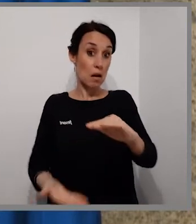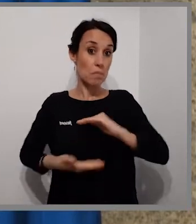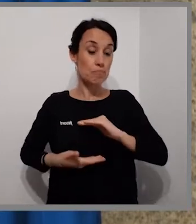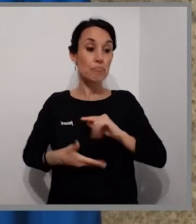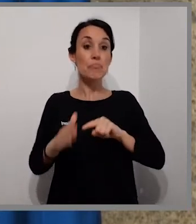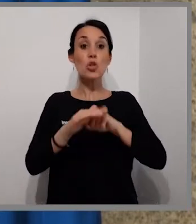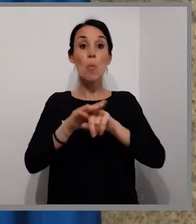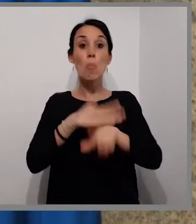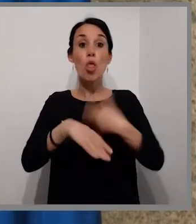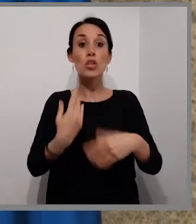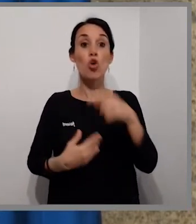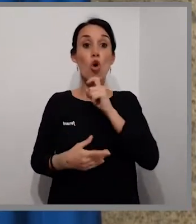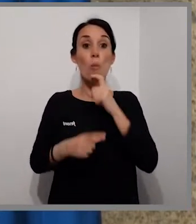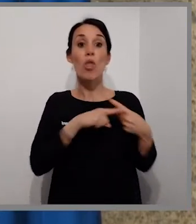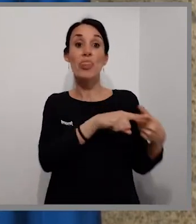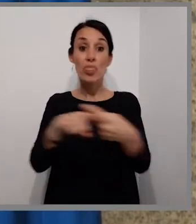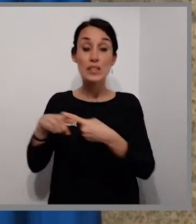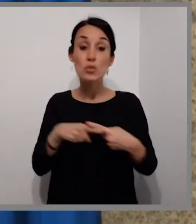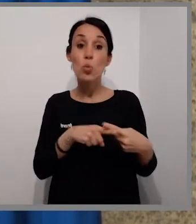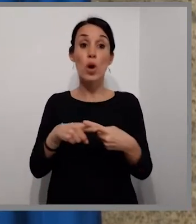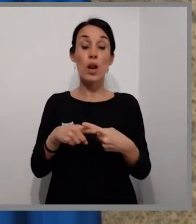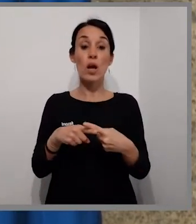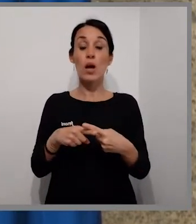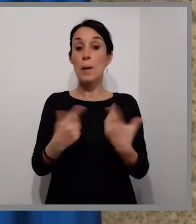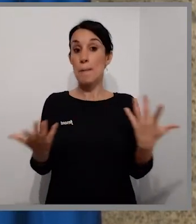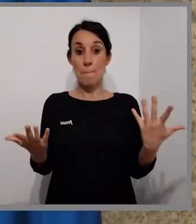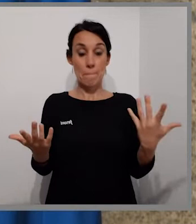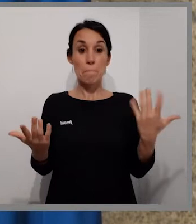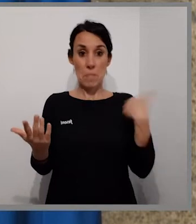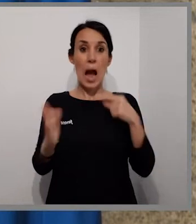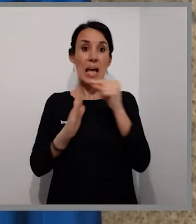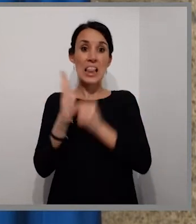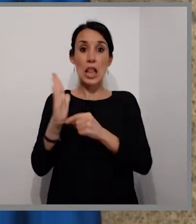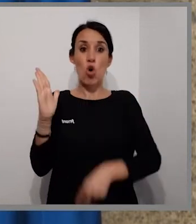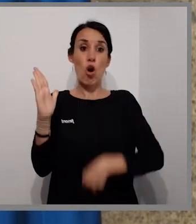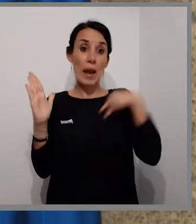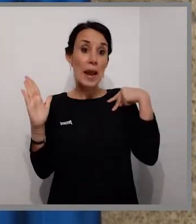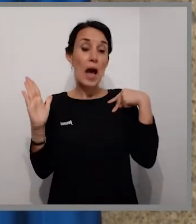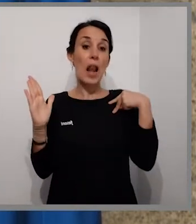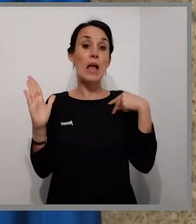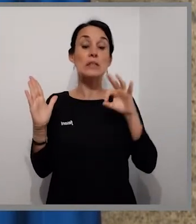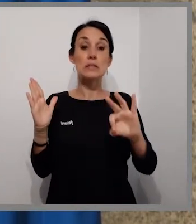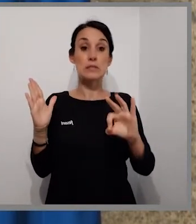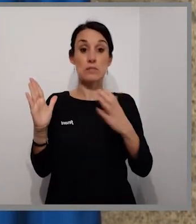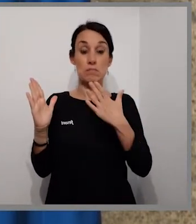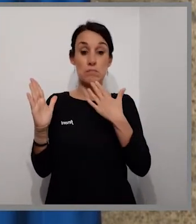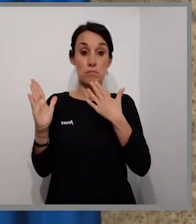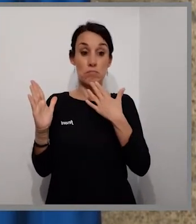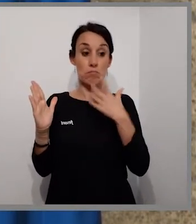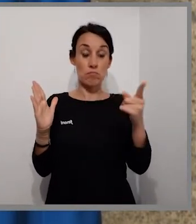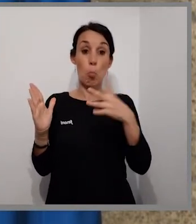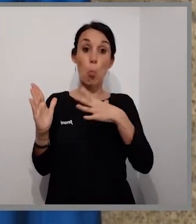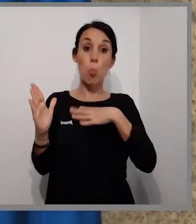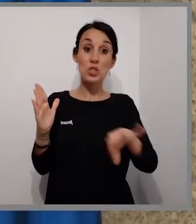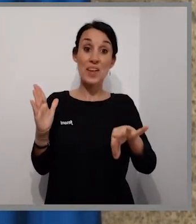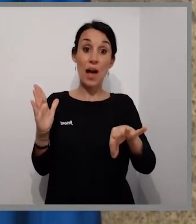el procés de com se va a produir aquesta distribució, hi ha un criteri general que són aquells que tenen